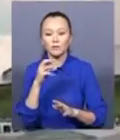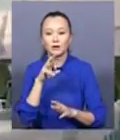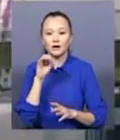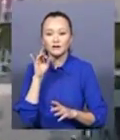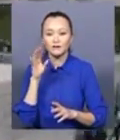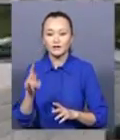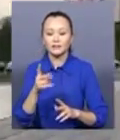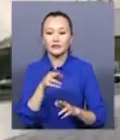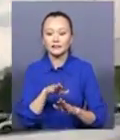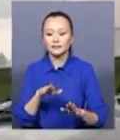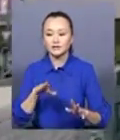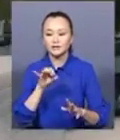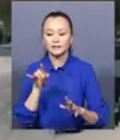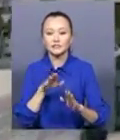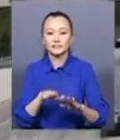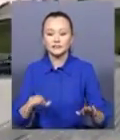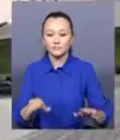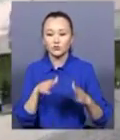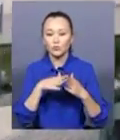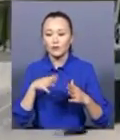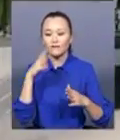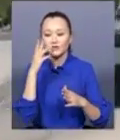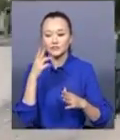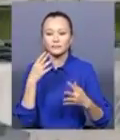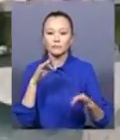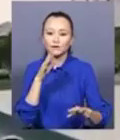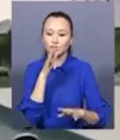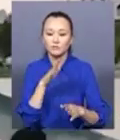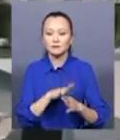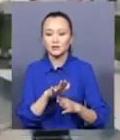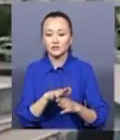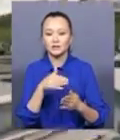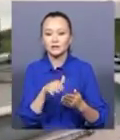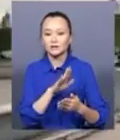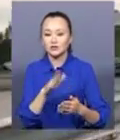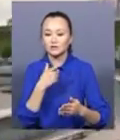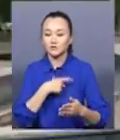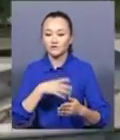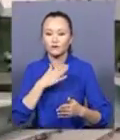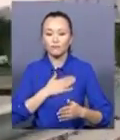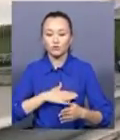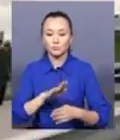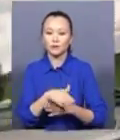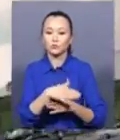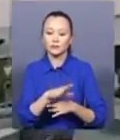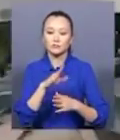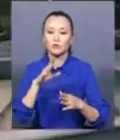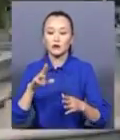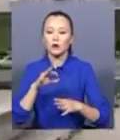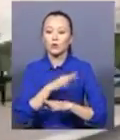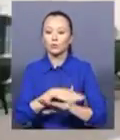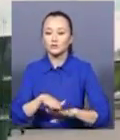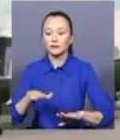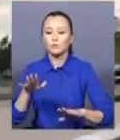из детского дома в Астане. В свободное время исполнитель не отказал себе в удовольствии прогуляться по улицам города. Однако пока